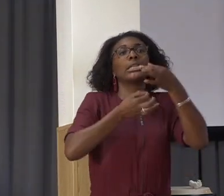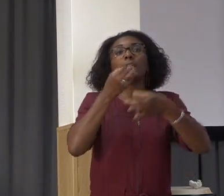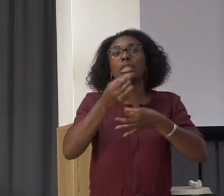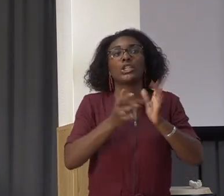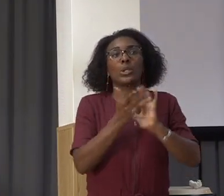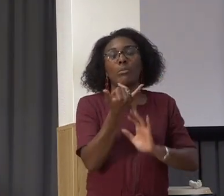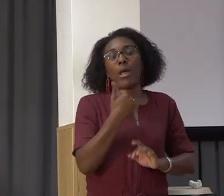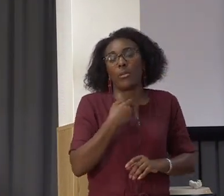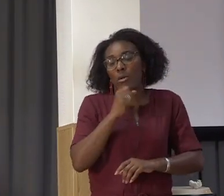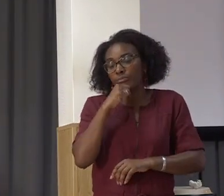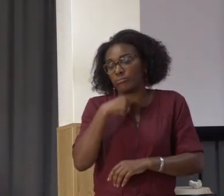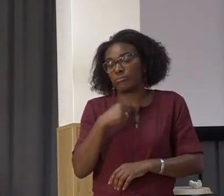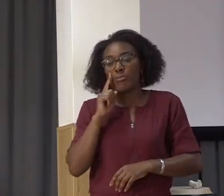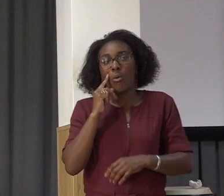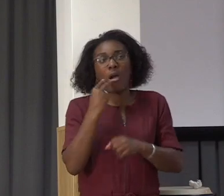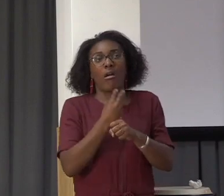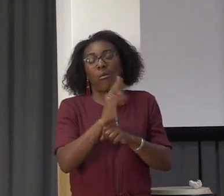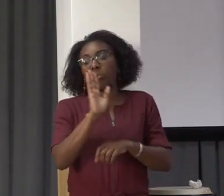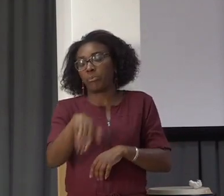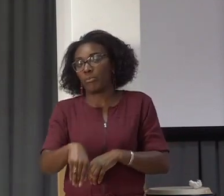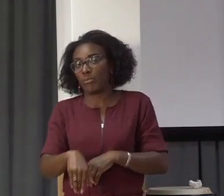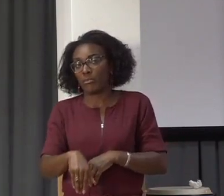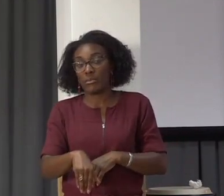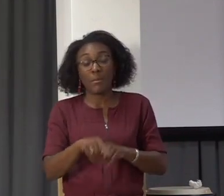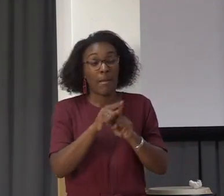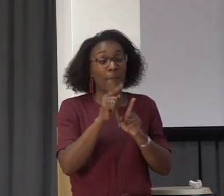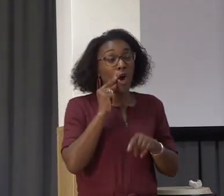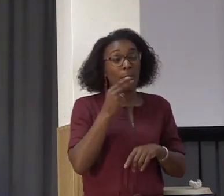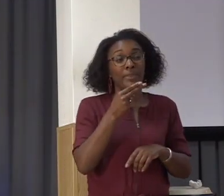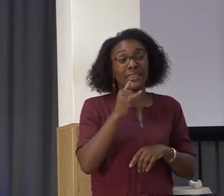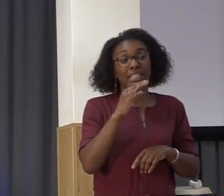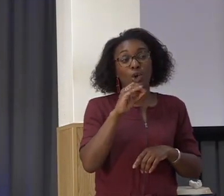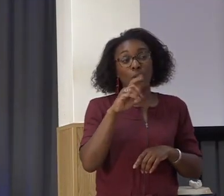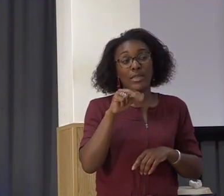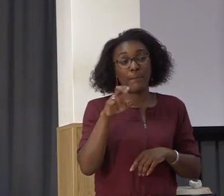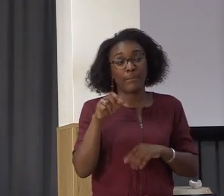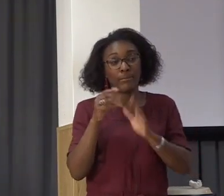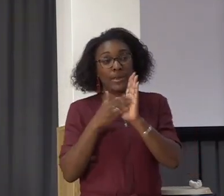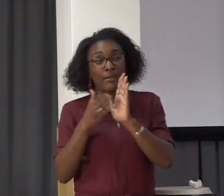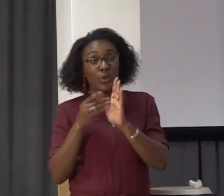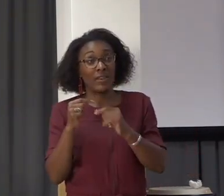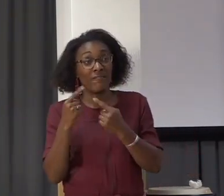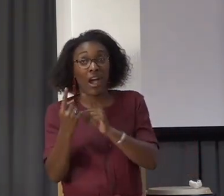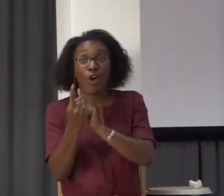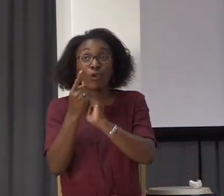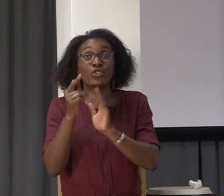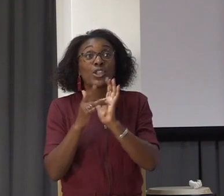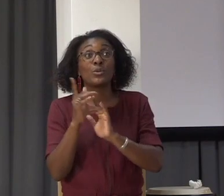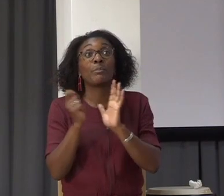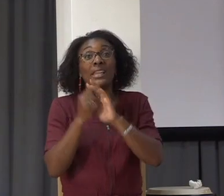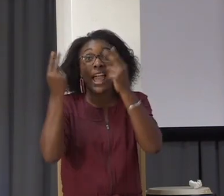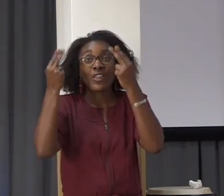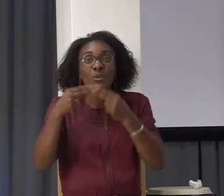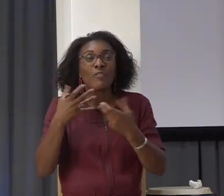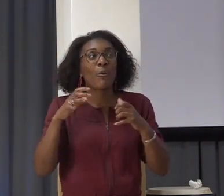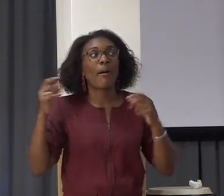est allé à Jésus de nuit. Et quelquefois, quand on sait que quand on va exprimer notre amour de